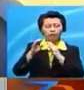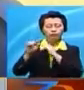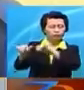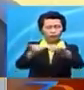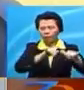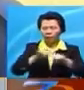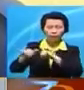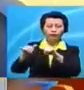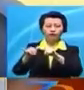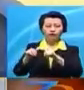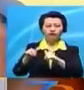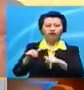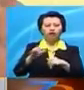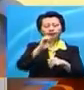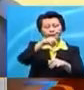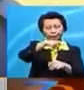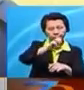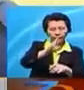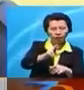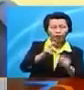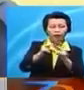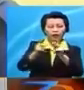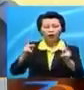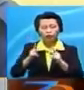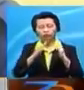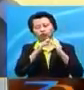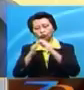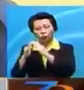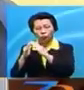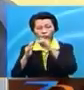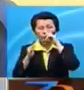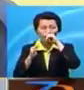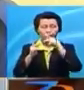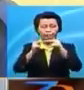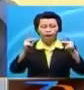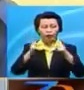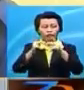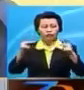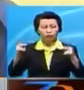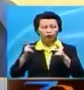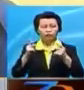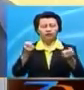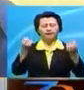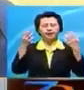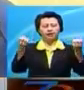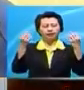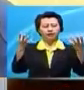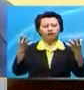mana, PPR, kawasan apa ni, perumahan, kawasan-kawasan yang banyak